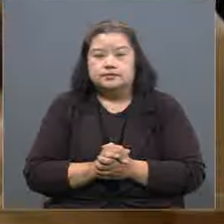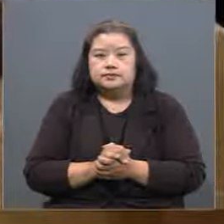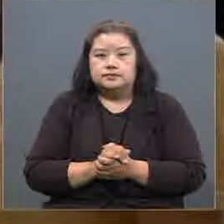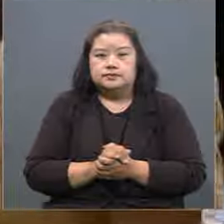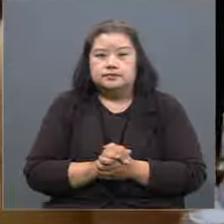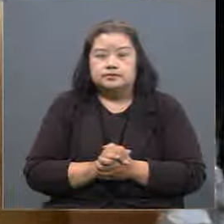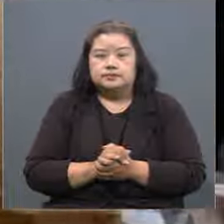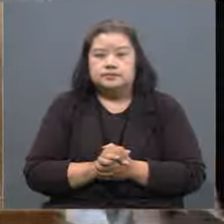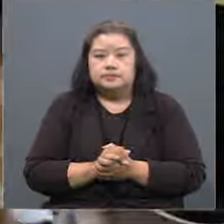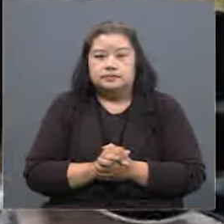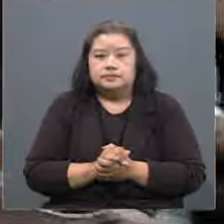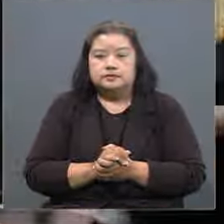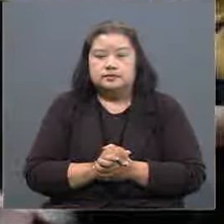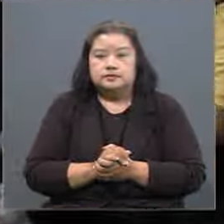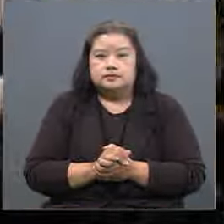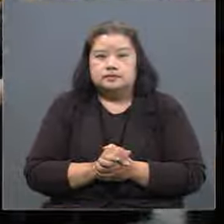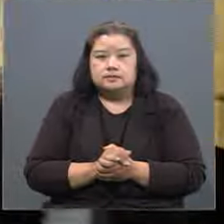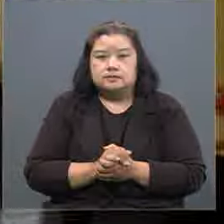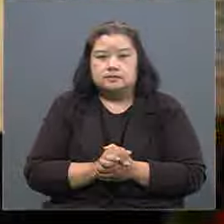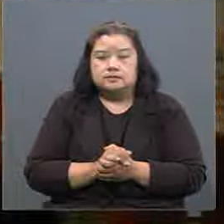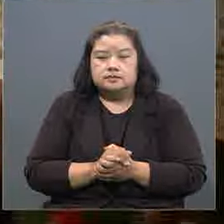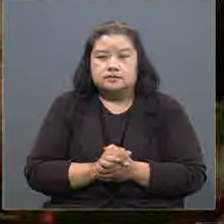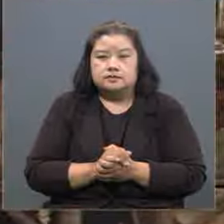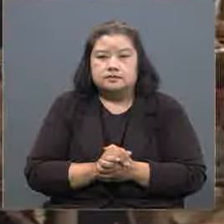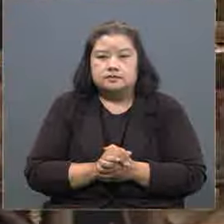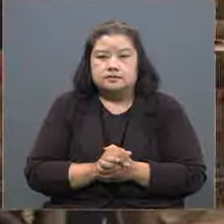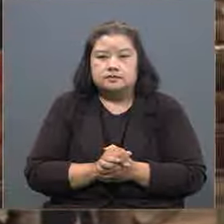ลองดูนะคะว่าท่านนายกจะชิมเองหรือเปล่